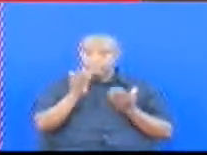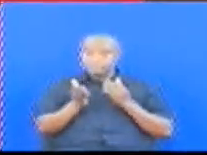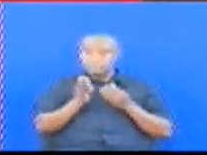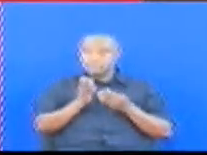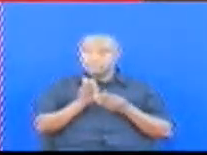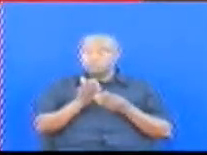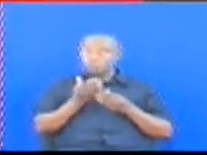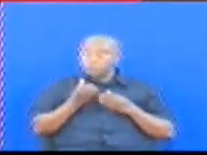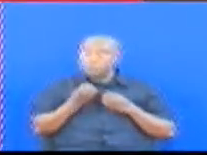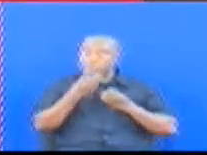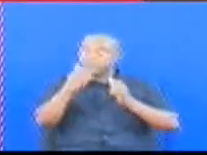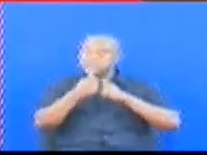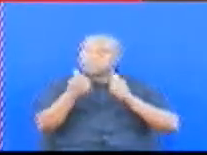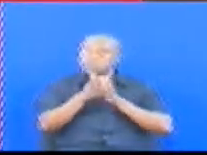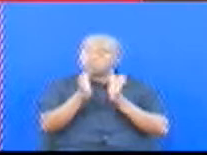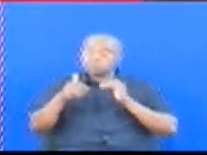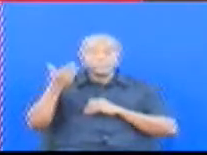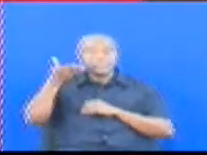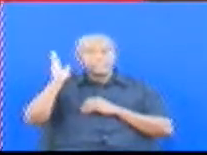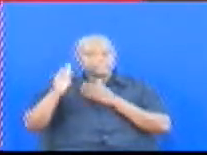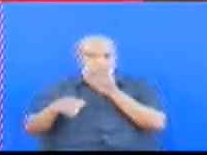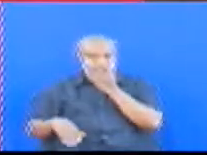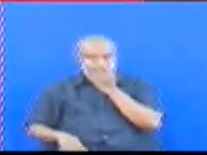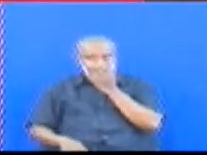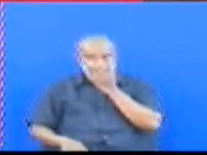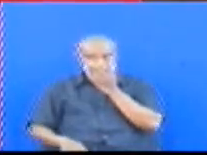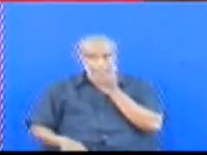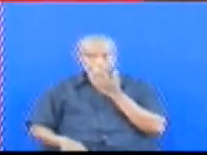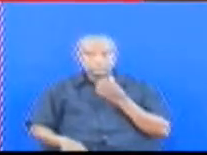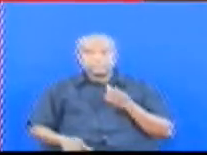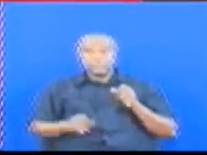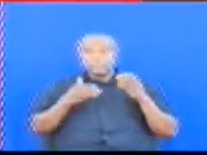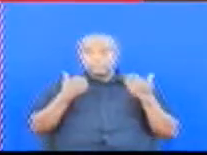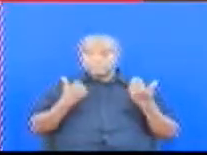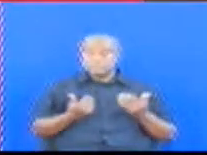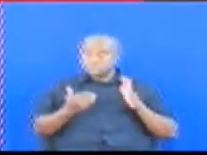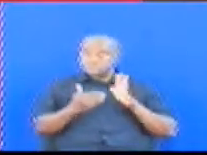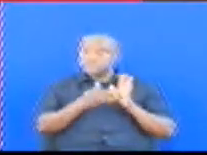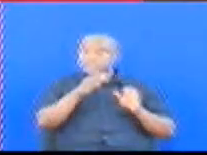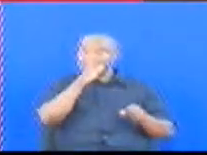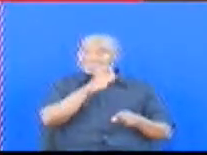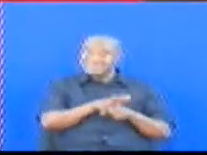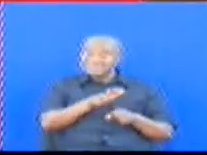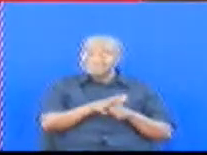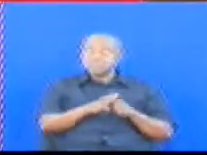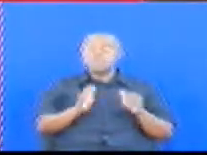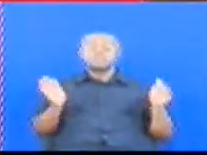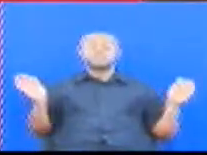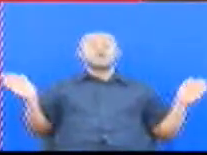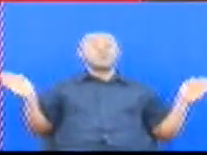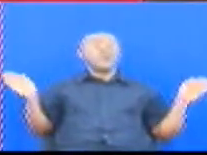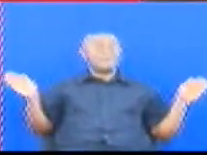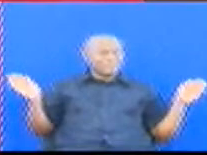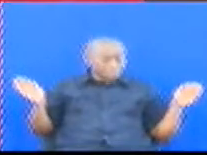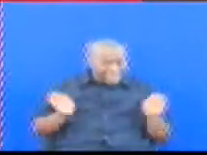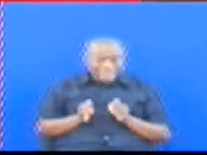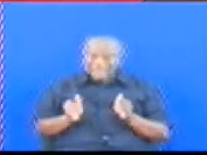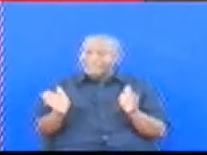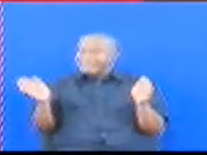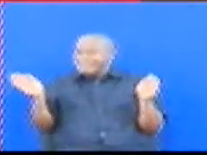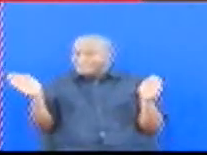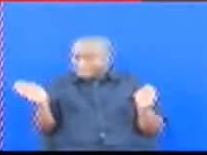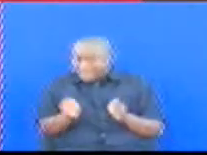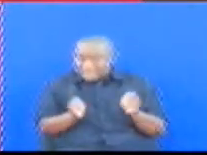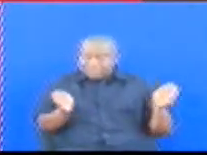kuipa changamoto kubwa serikali kwa kiasi ambacho sheria nyingi za kuwabana wanasheria au